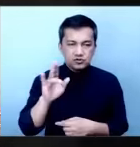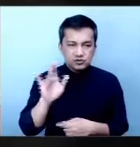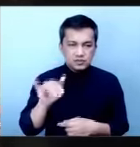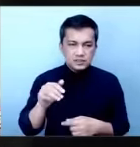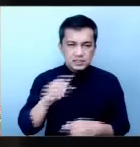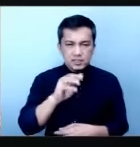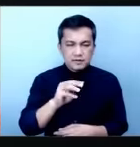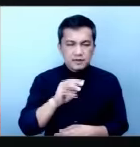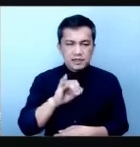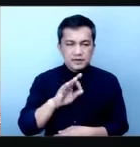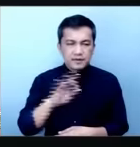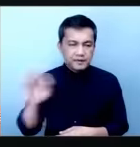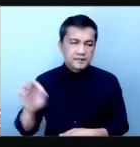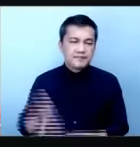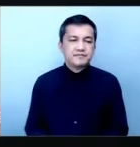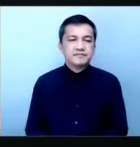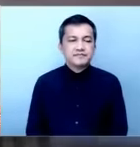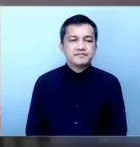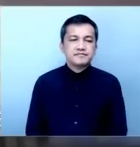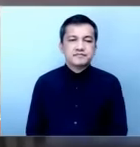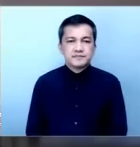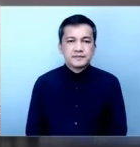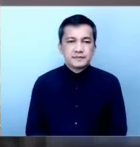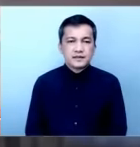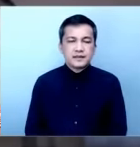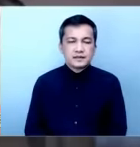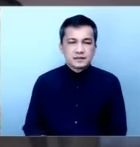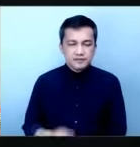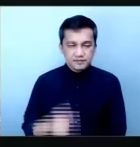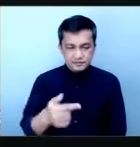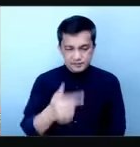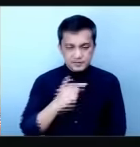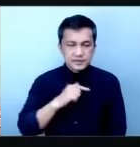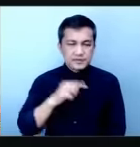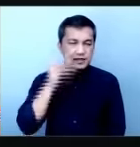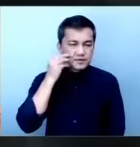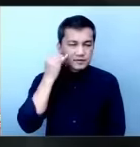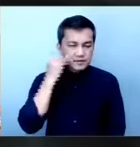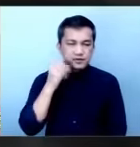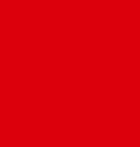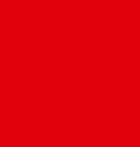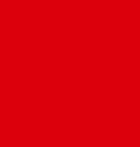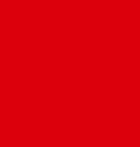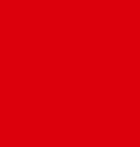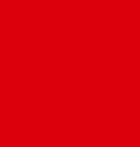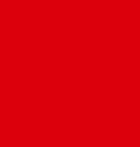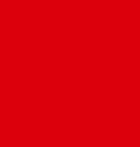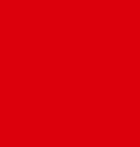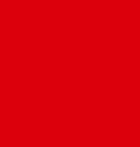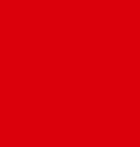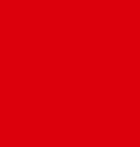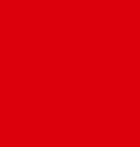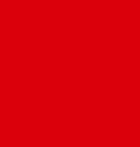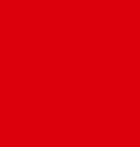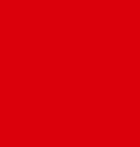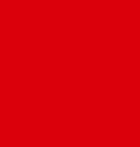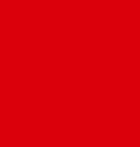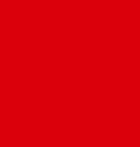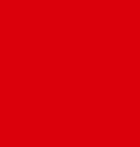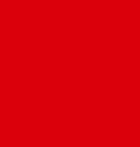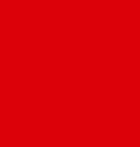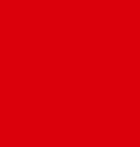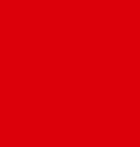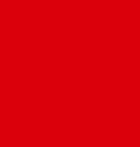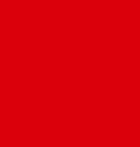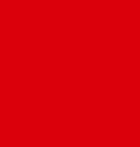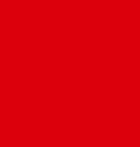MIFF. Nagbabalita mula sa Frontline, MJ Marfori, News 5. Mga kapatid, Jania